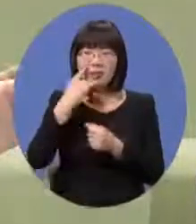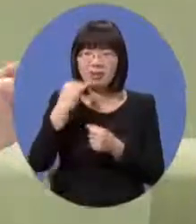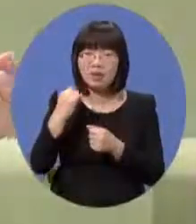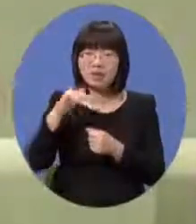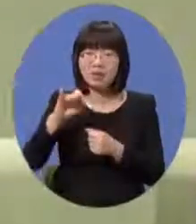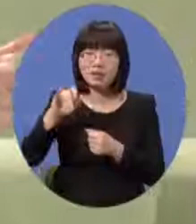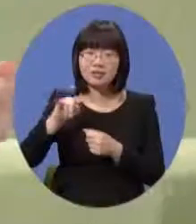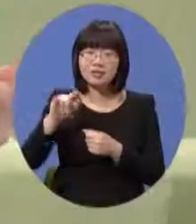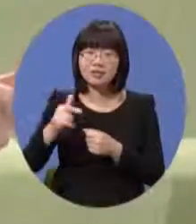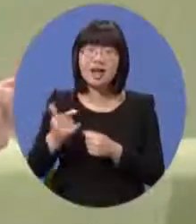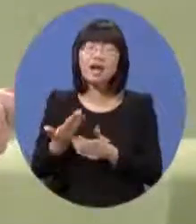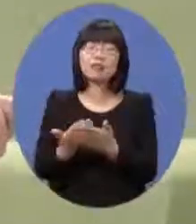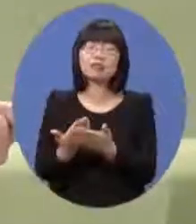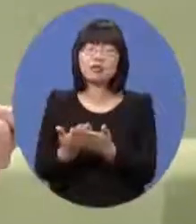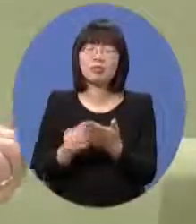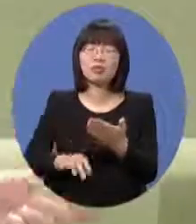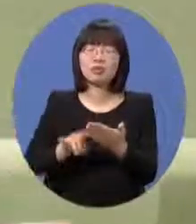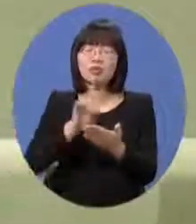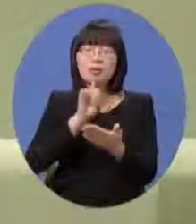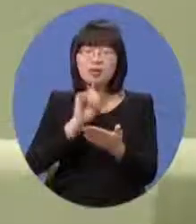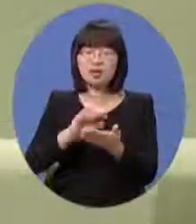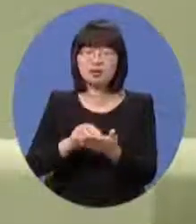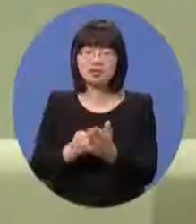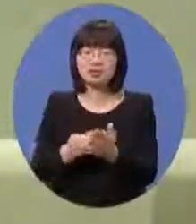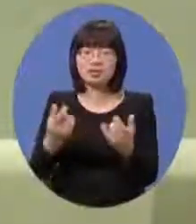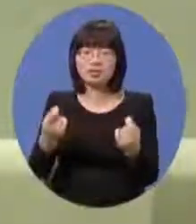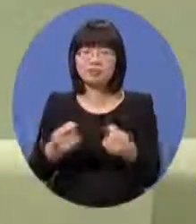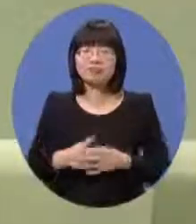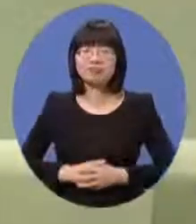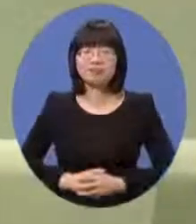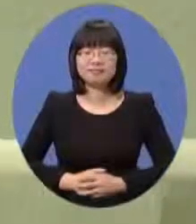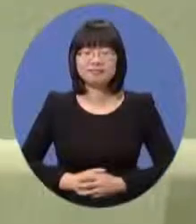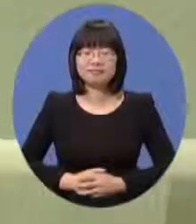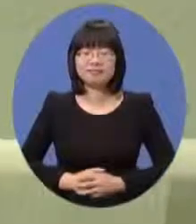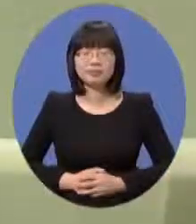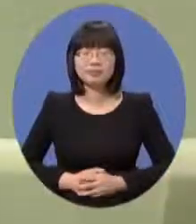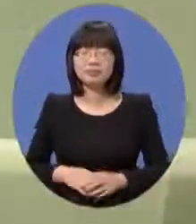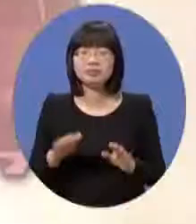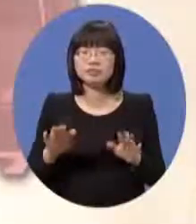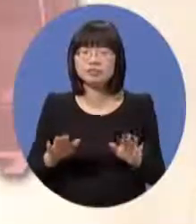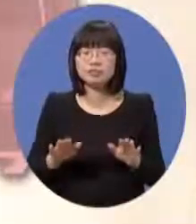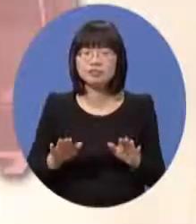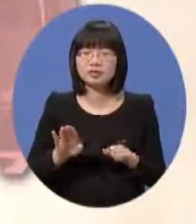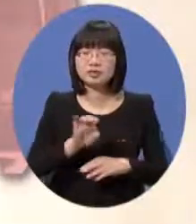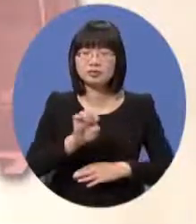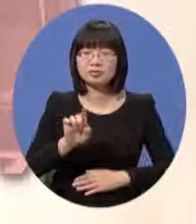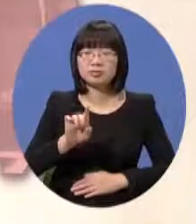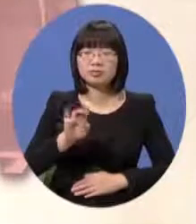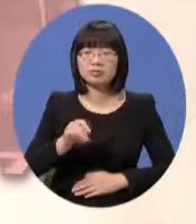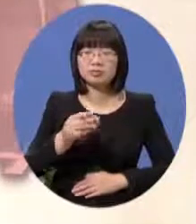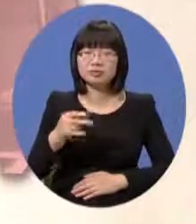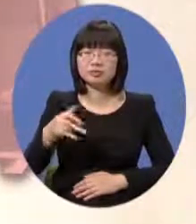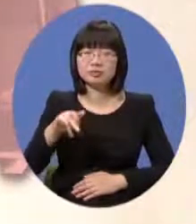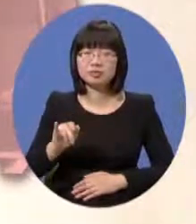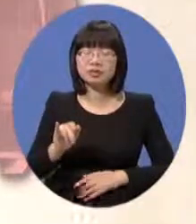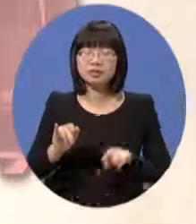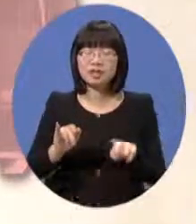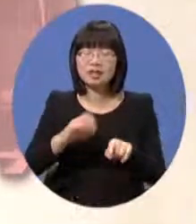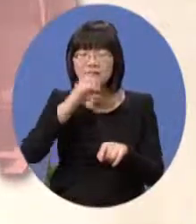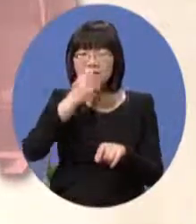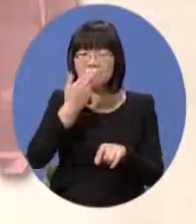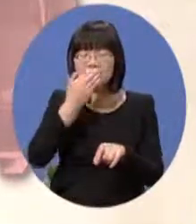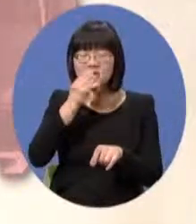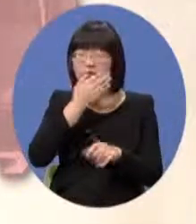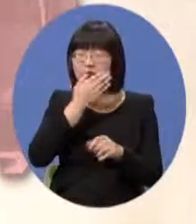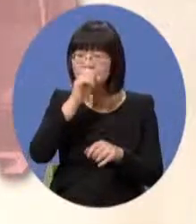청국장 해주세요라는 말이 먼저 나올 정도로. 아이가. 네. 네. 그렇게 하시고 이제 네. 파프리카는 날 것으로 드시는 게